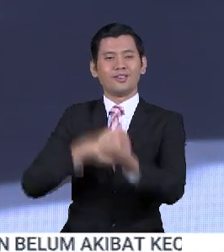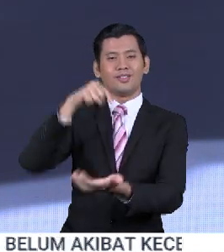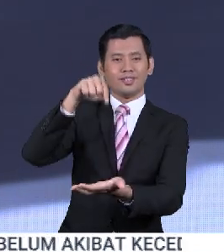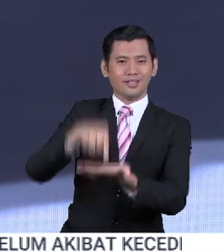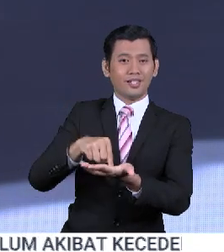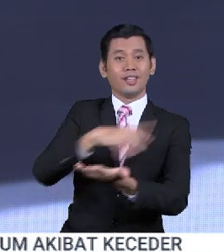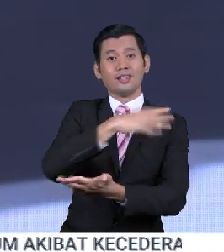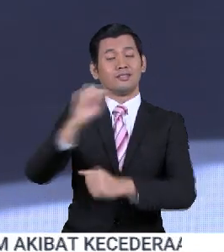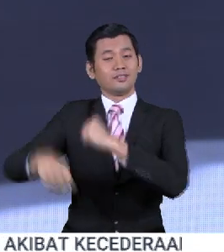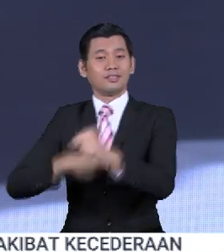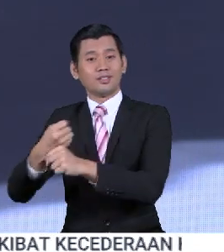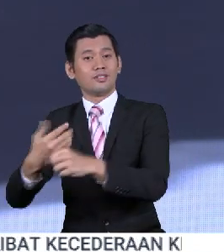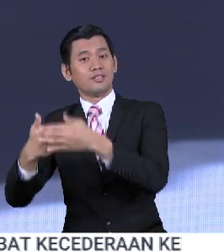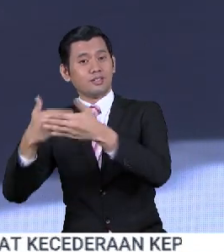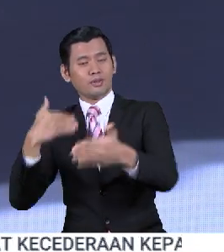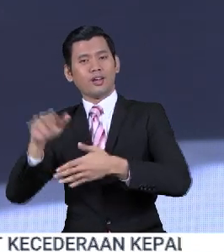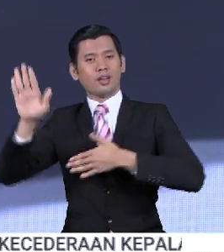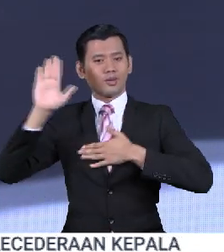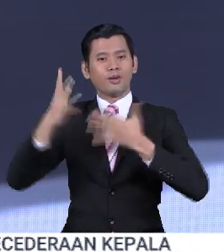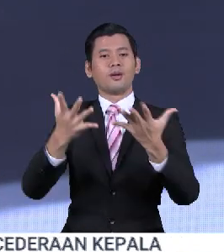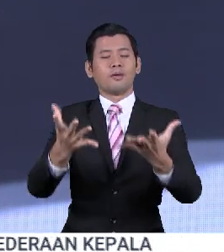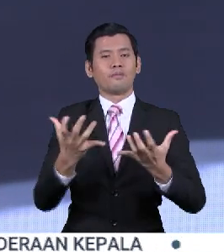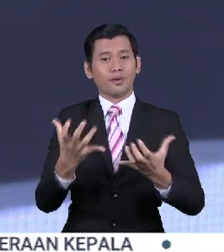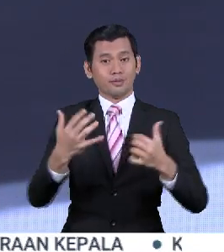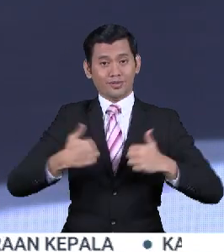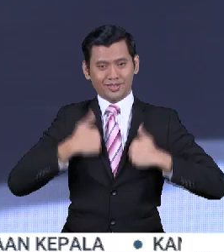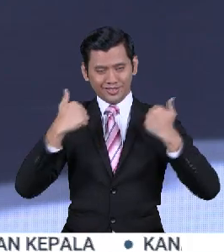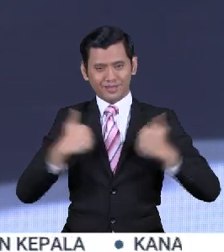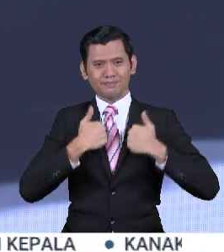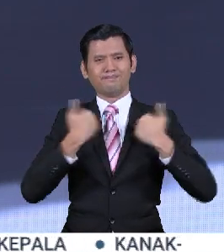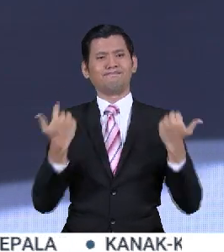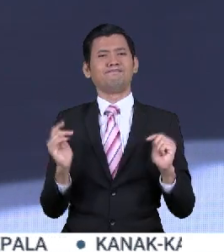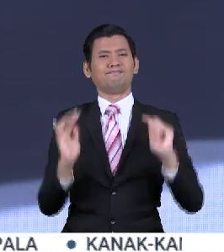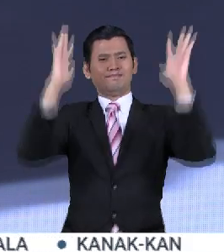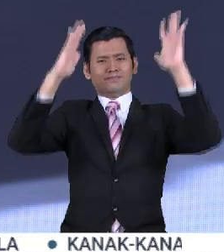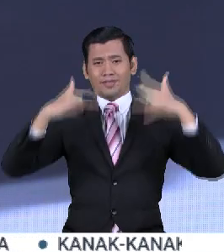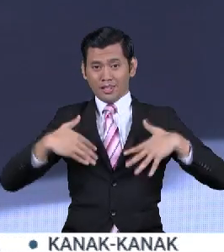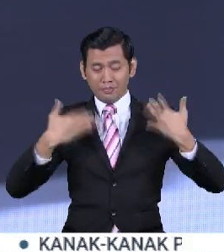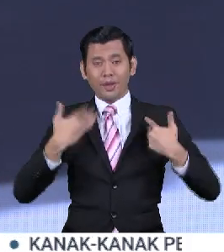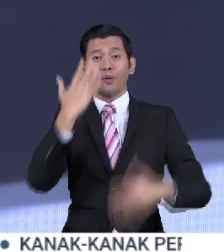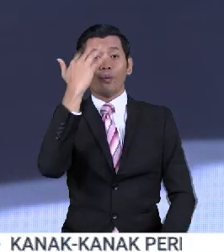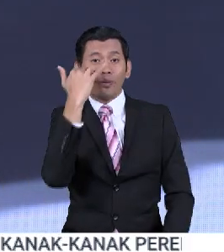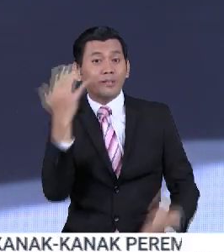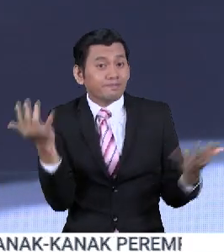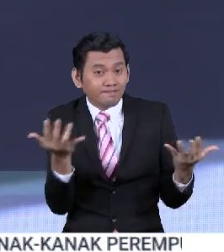dan tahun sebelumnya. Beliau akui mahu Aidilfitri kali ini disambut meriah. Ha, kenapa tu